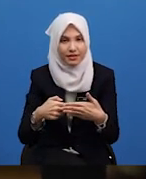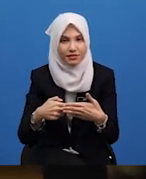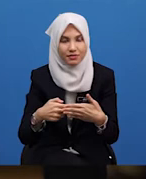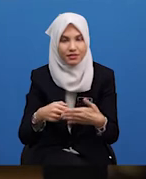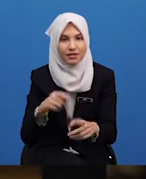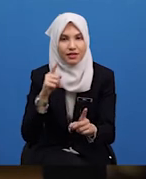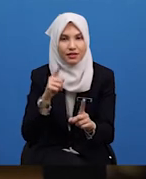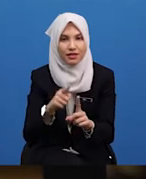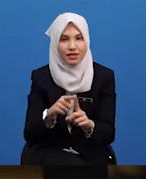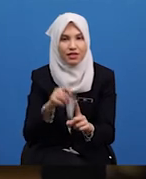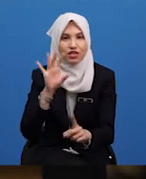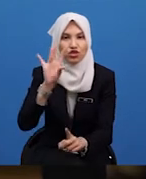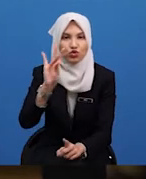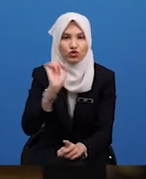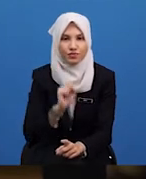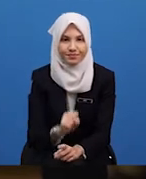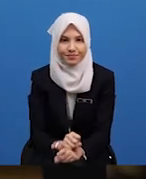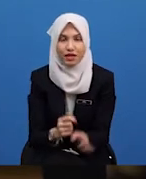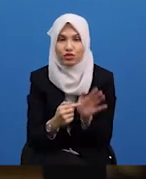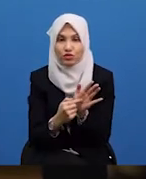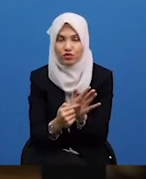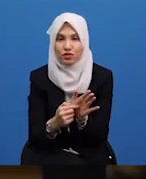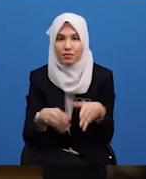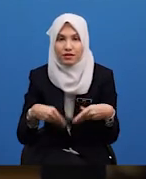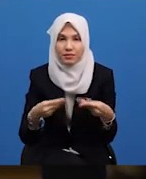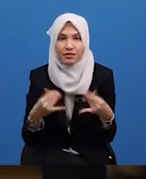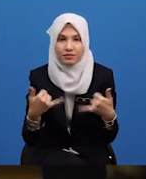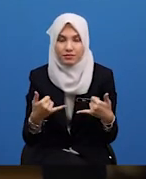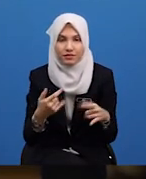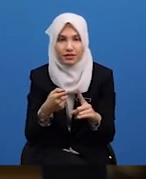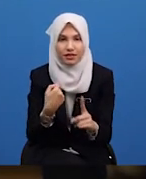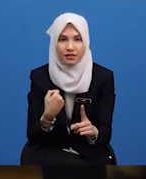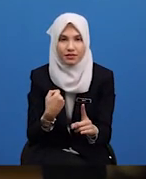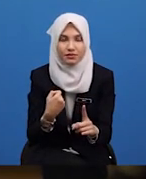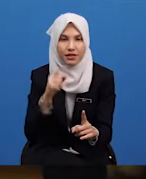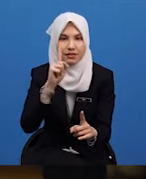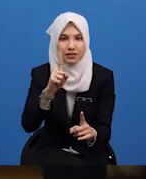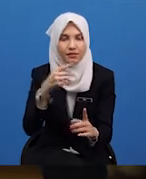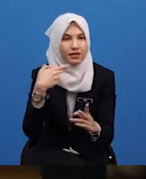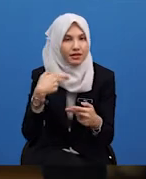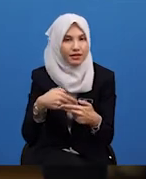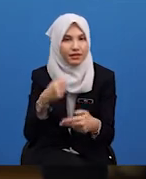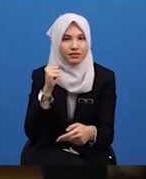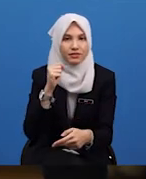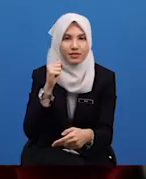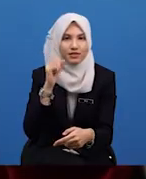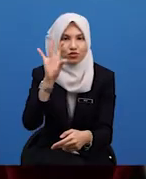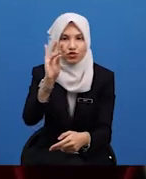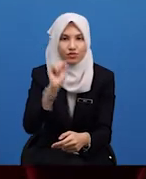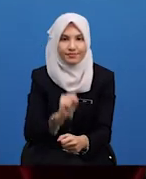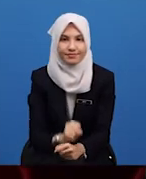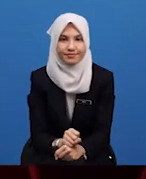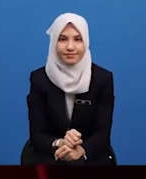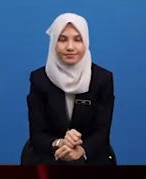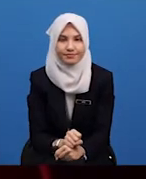Jadi di sini cikgu akan tunjukkan bagaimana kita memainkan daripada posisi pertama sehingga ke posisi ketujuh.